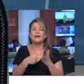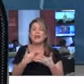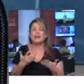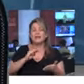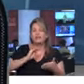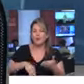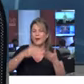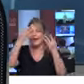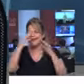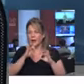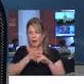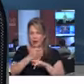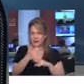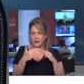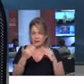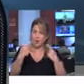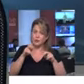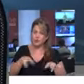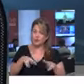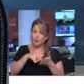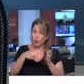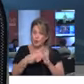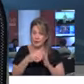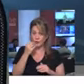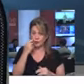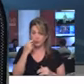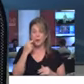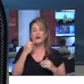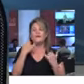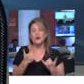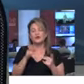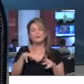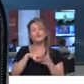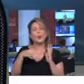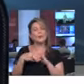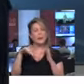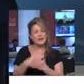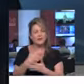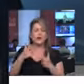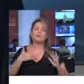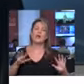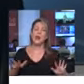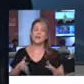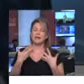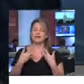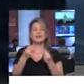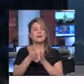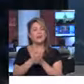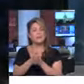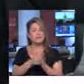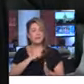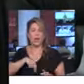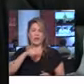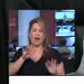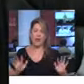לא היו היתרי בנייה למרות תוכניות שקיימות, וערב אנחנו חושפים את התוכנית שתנסה למעשה לזרז ולתת תמריצים לעיריות.